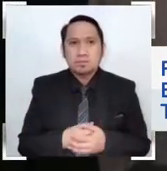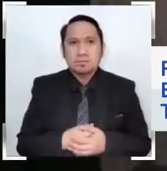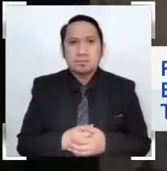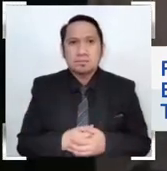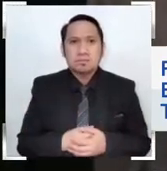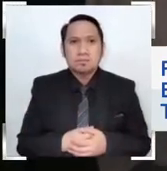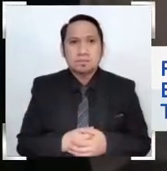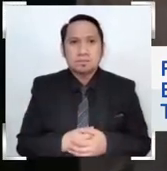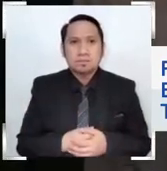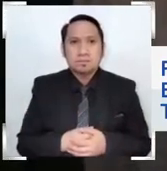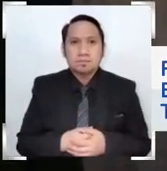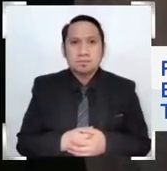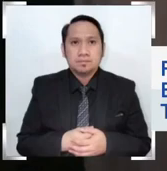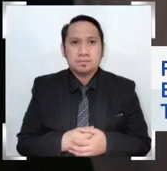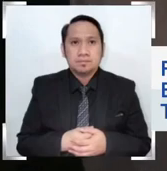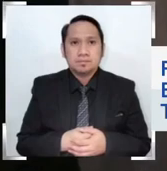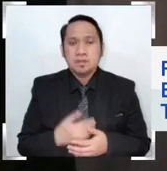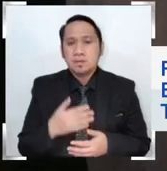Mga anak ko!